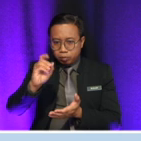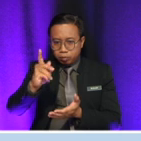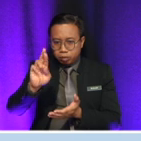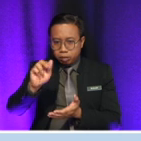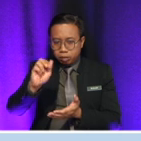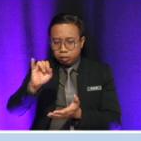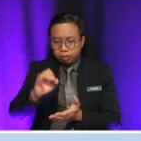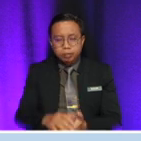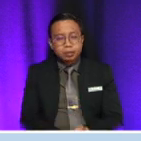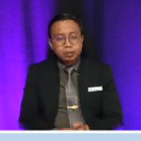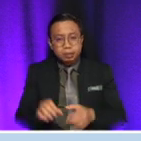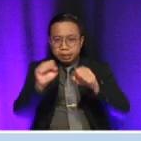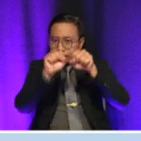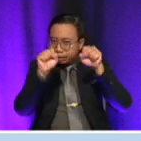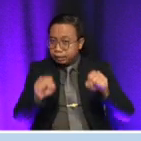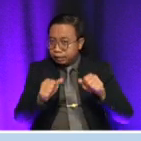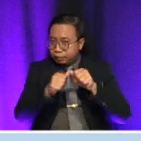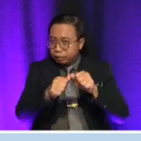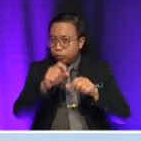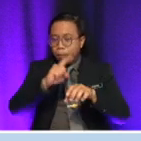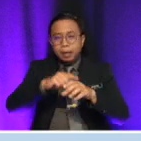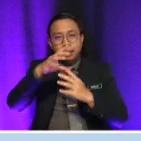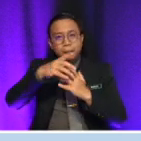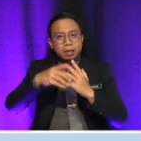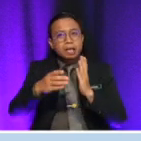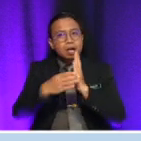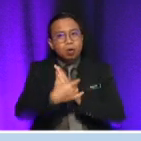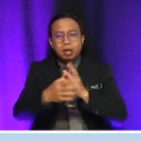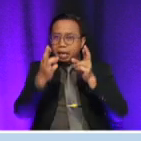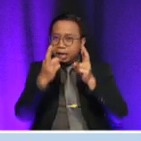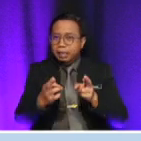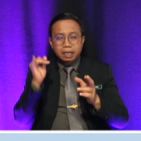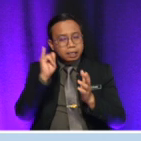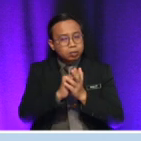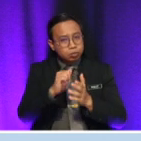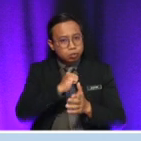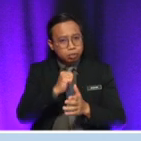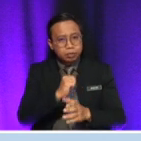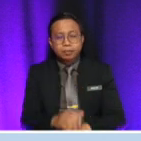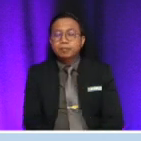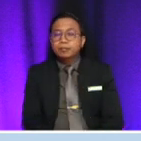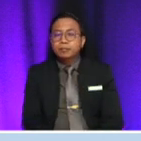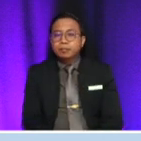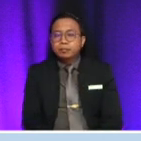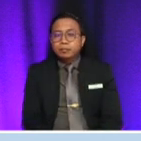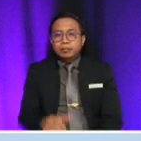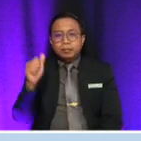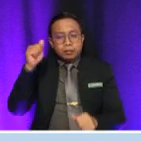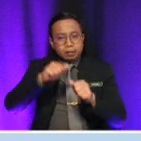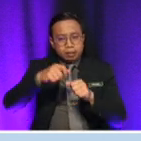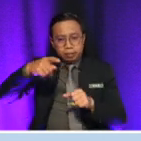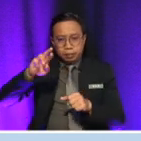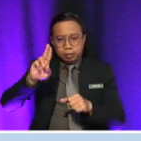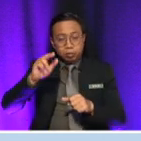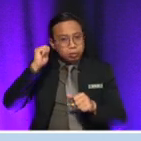yang berasaskan kepada pilihan yang dibuat oleh rakyat itu sendiri sebab itu tadi ingat pelihara ya